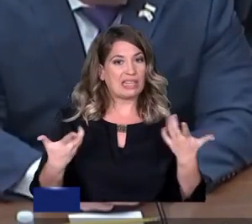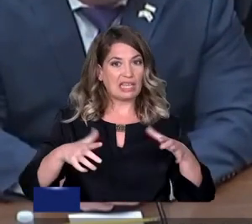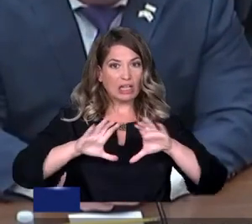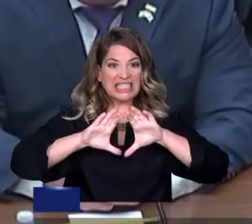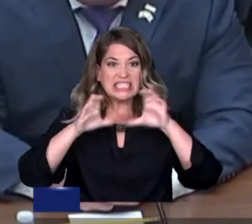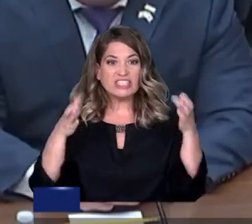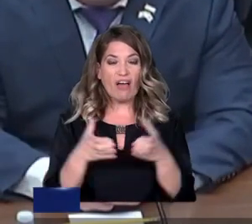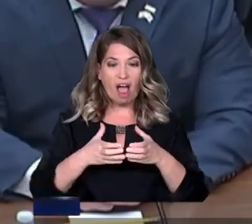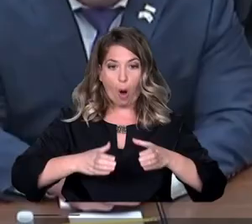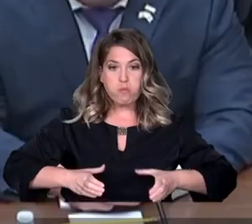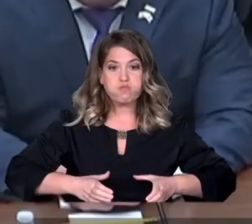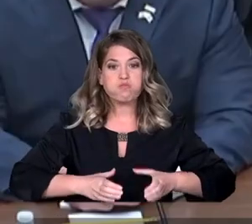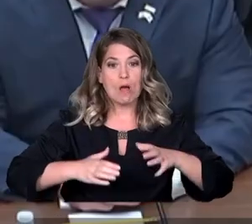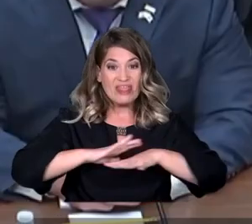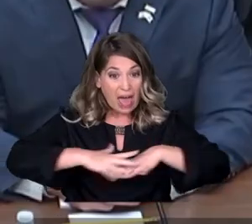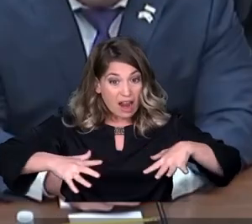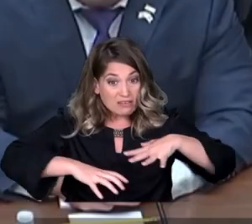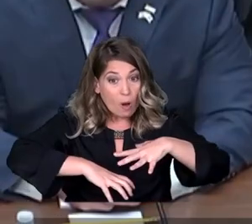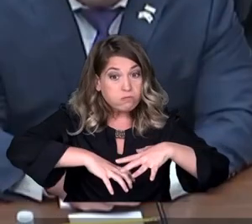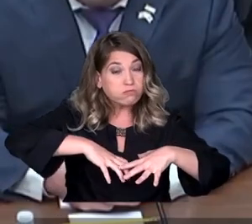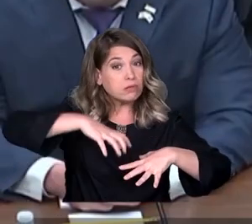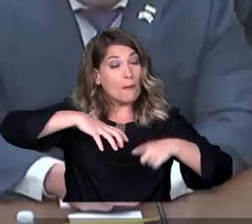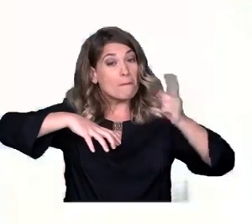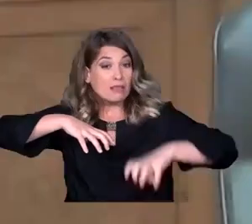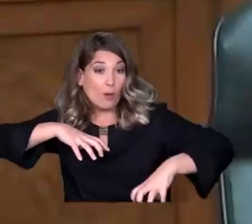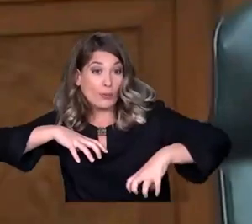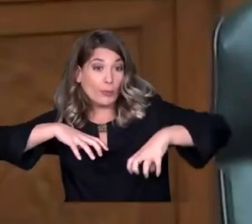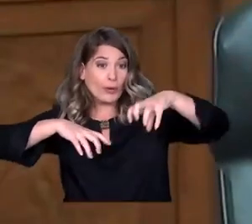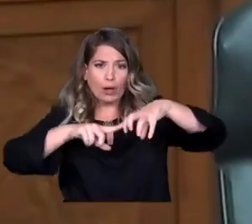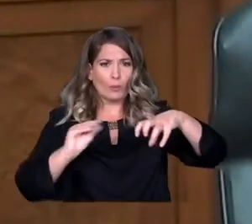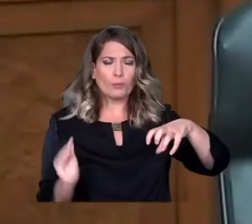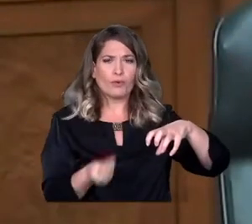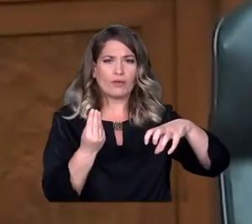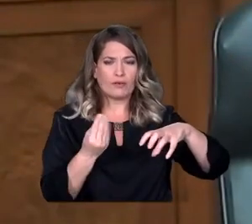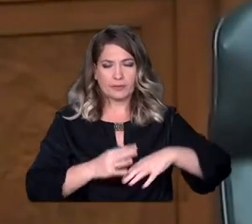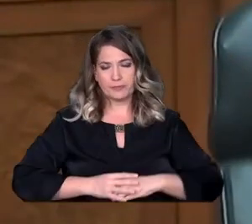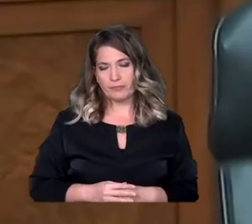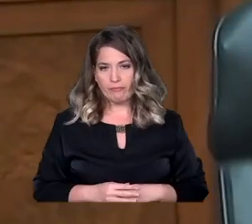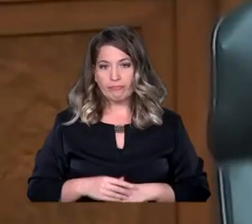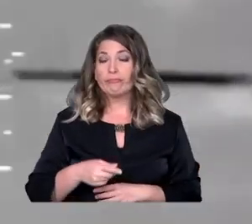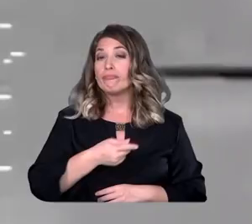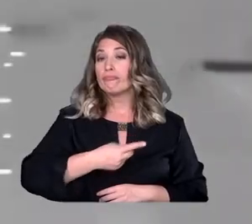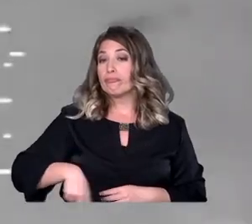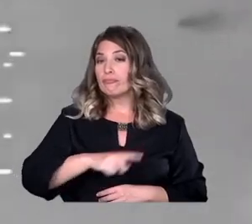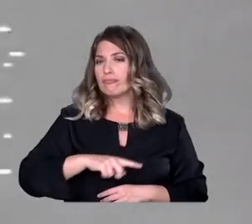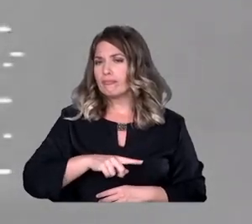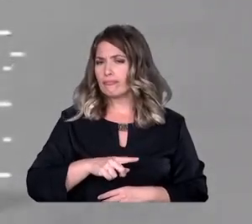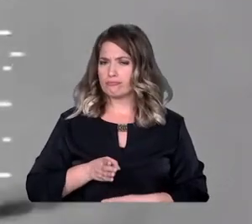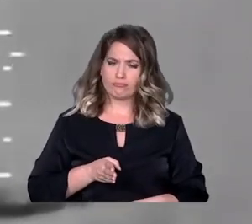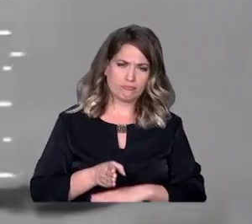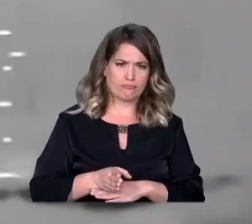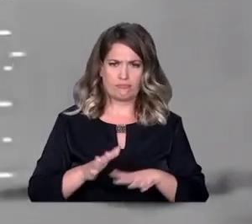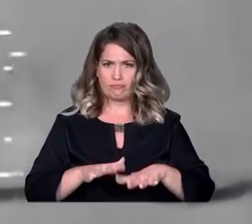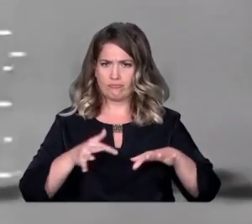exists of orbs, of an orb coming out of the ocean and being met by another orb. Αυτοί που κατέθεσαν στο Κογκρέσο μίλησαν για αντικείμενα που πετώντας